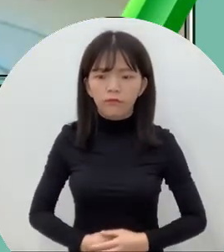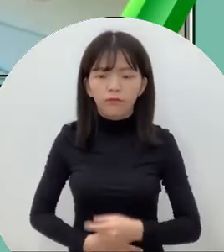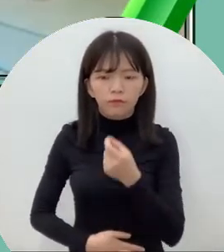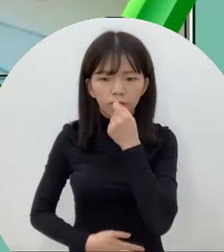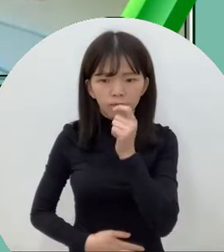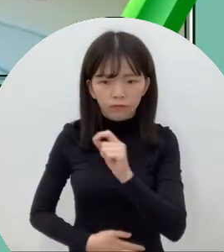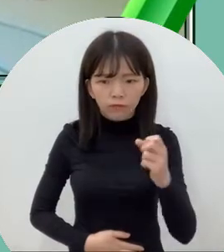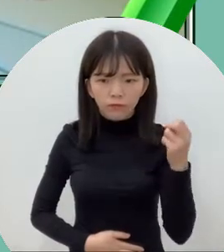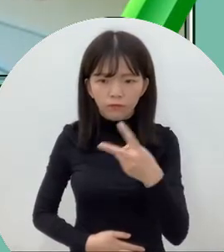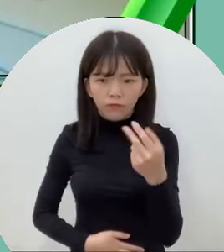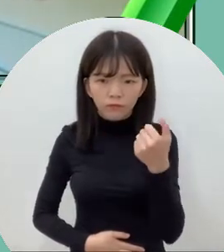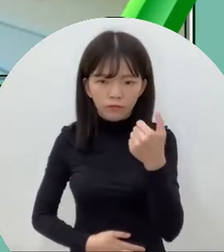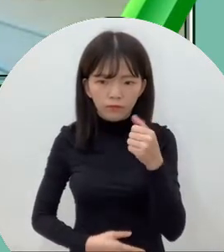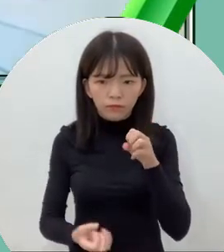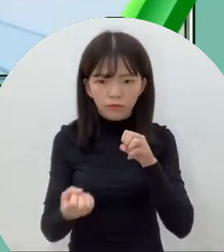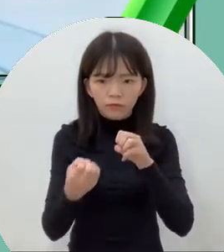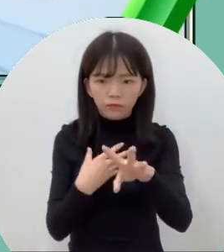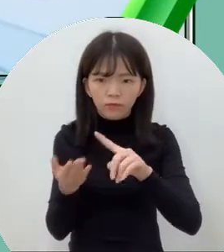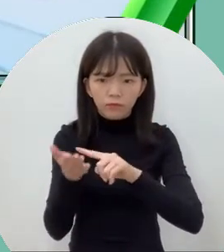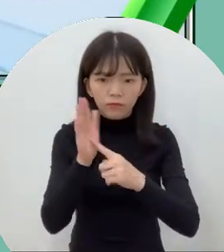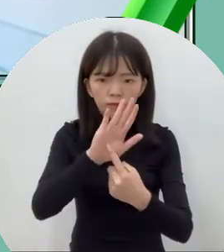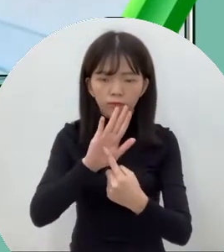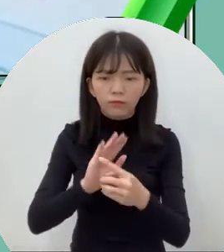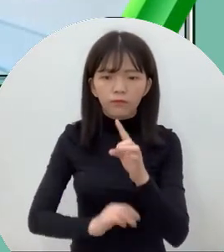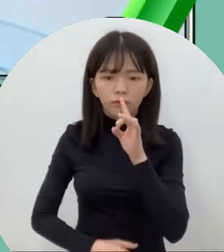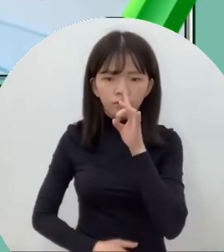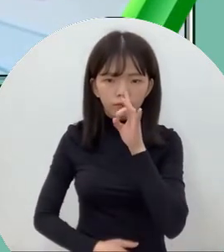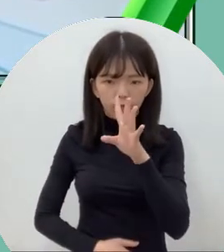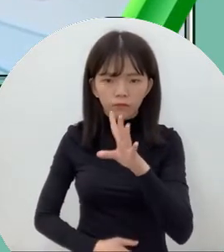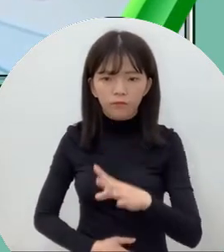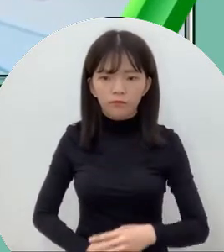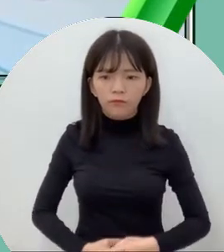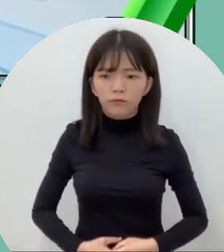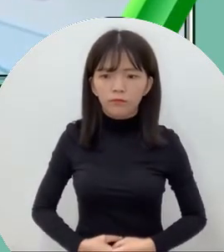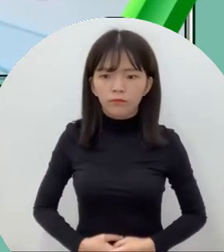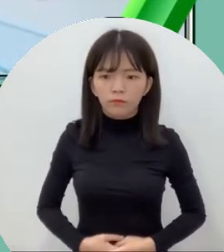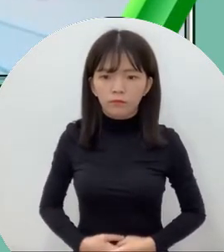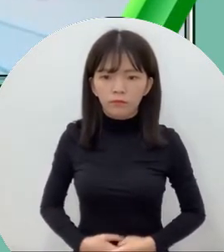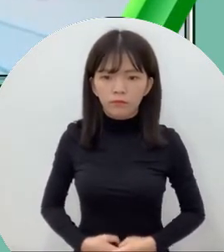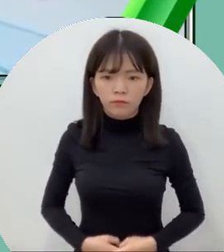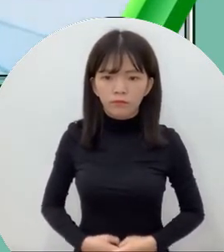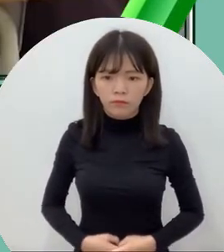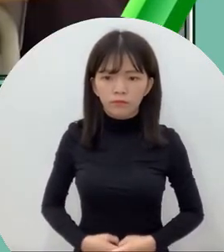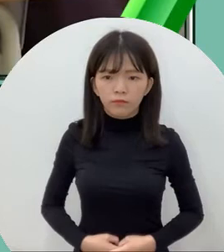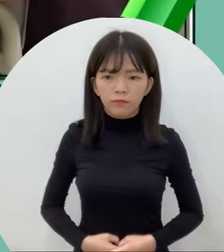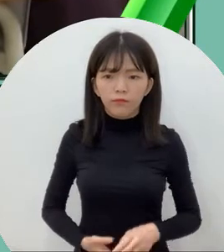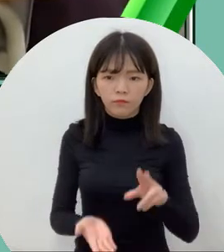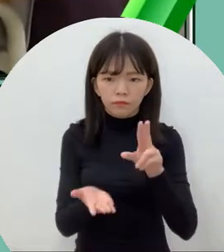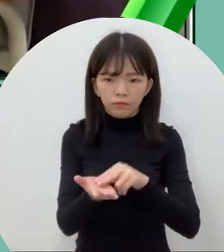사인펜만을 사용해야 합니다. 연필 또는 샤프로 답란을 표기해서는 안 됩니다.